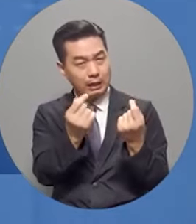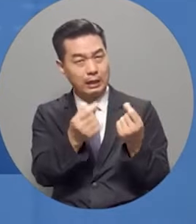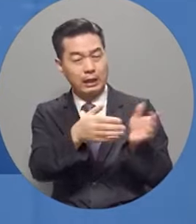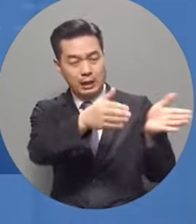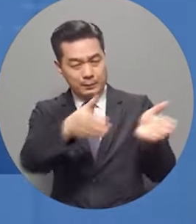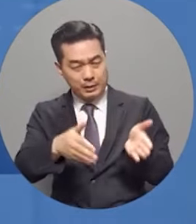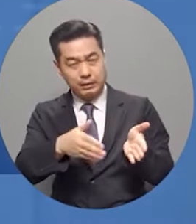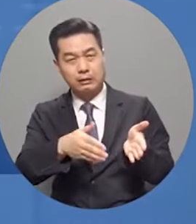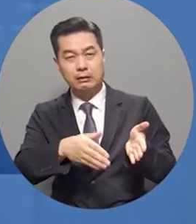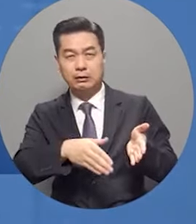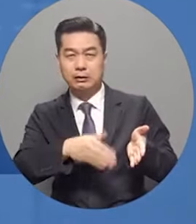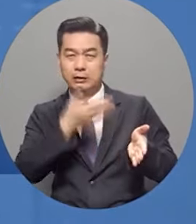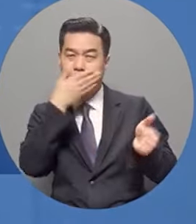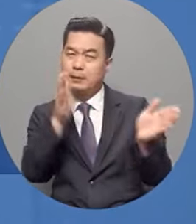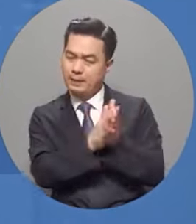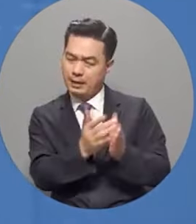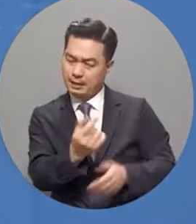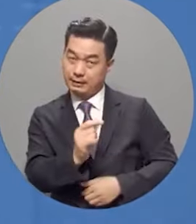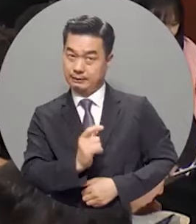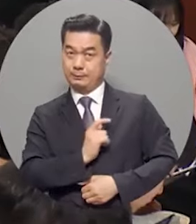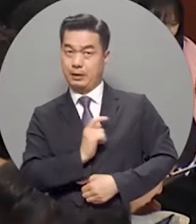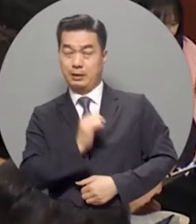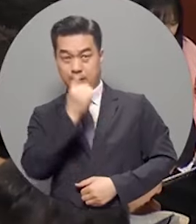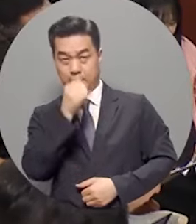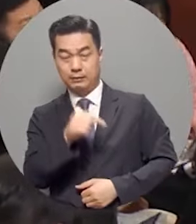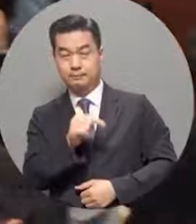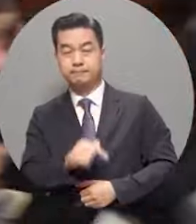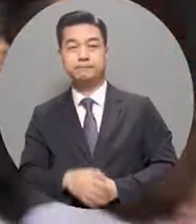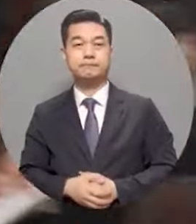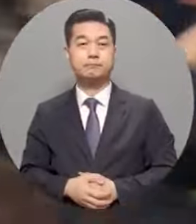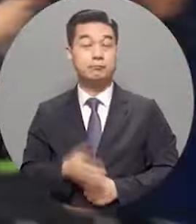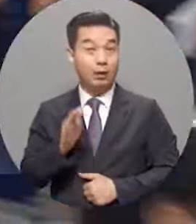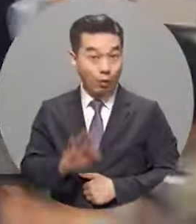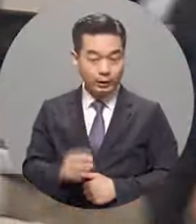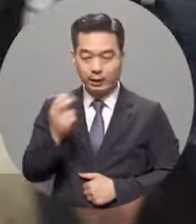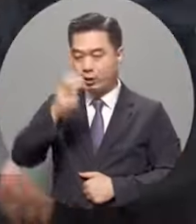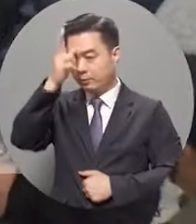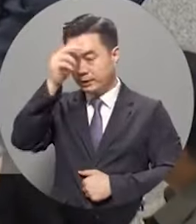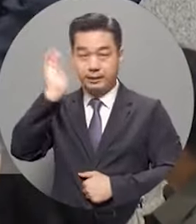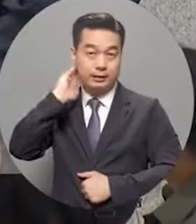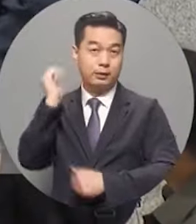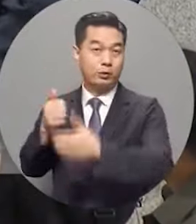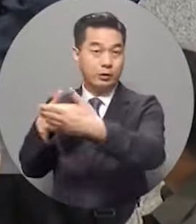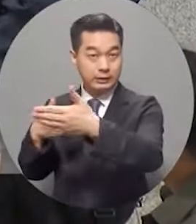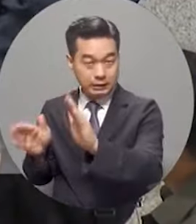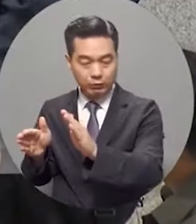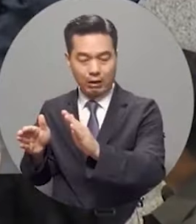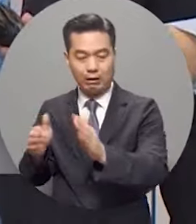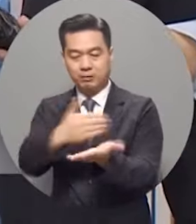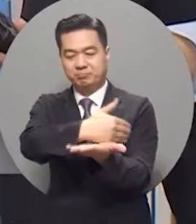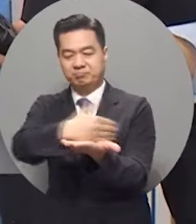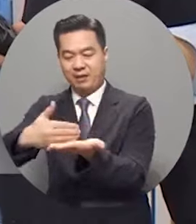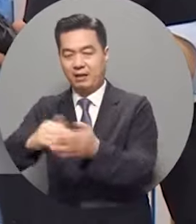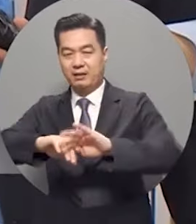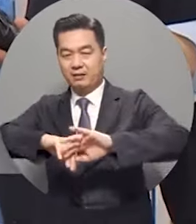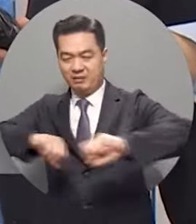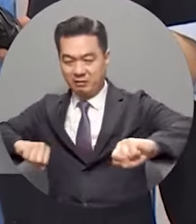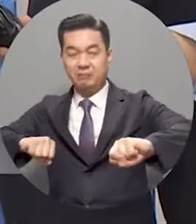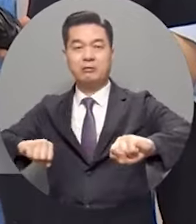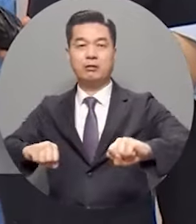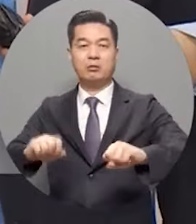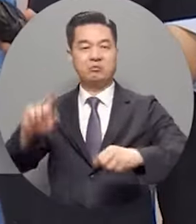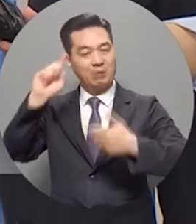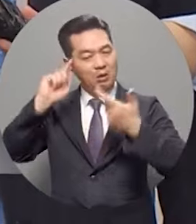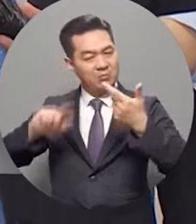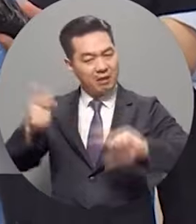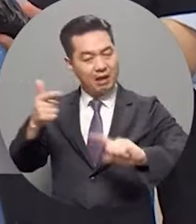서라는 의구심이 제기되고 있습니다. 반면 검찰이 대통령실과 선긋기에 나선 것일 수 있다는 정반대